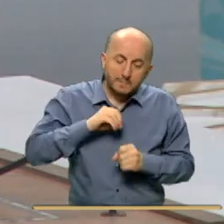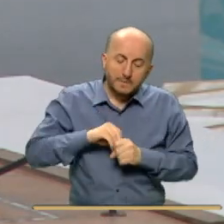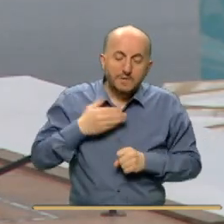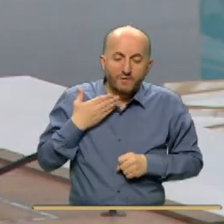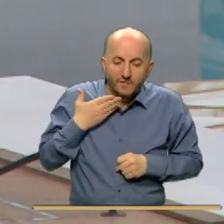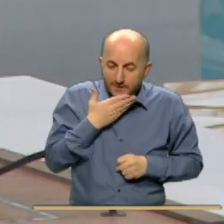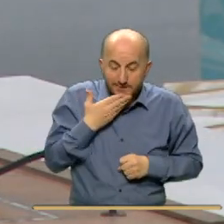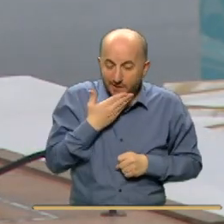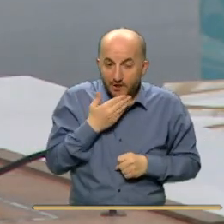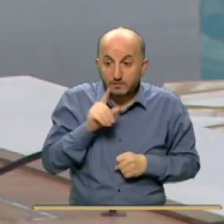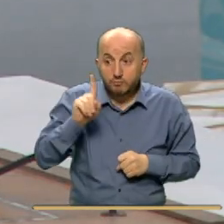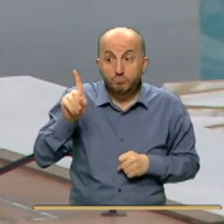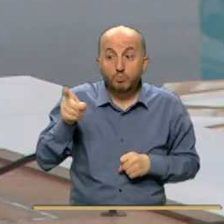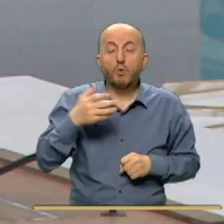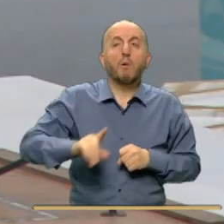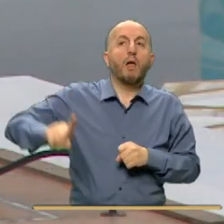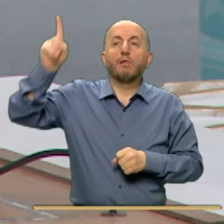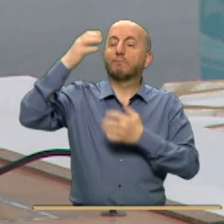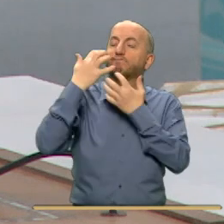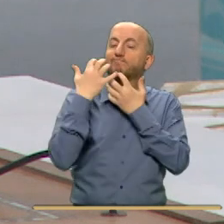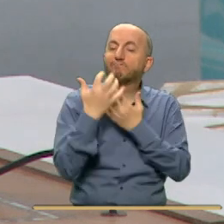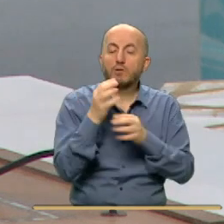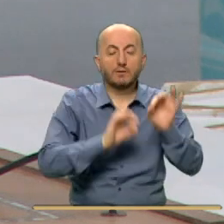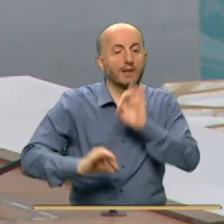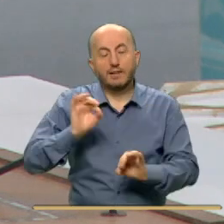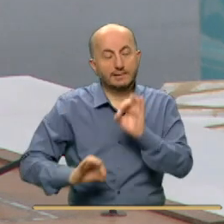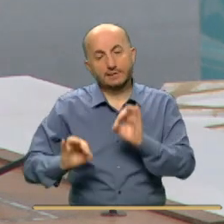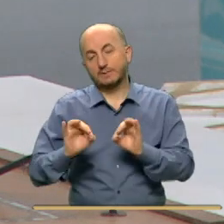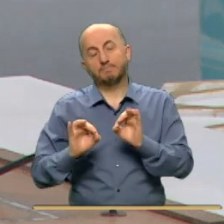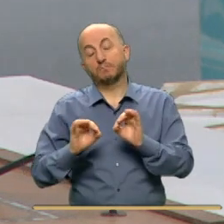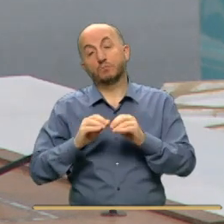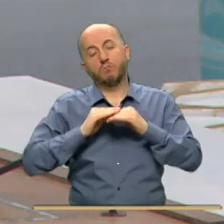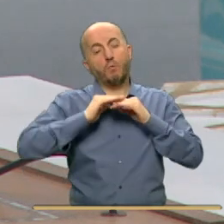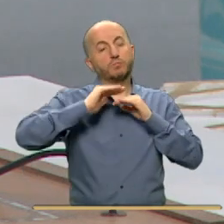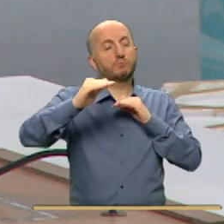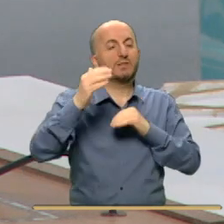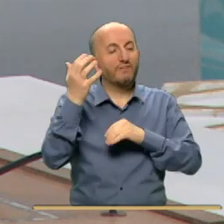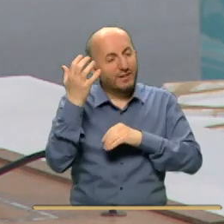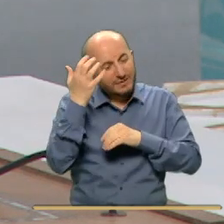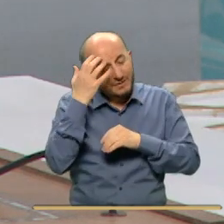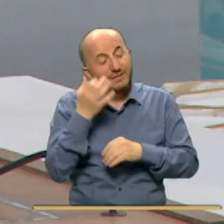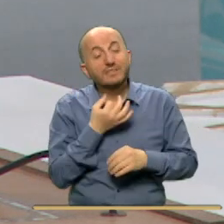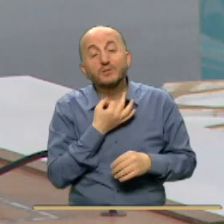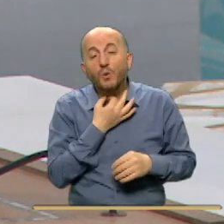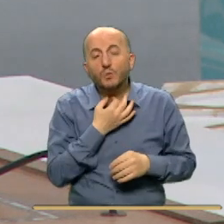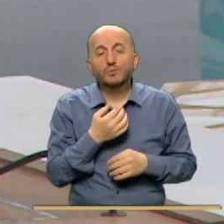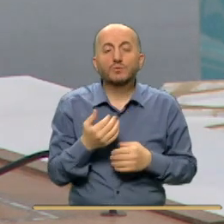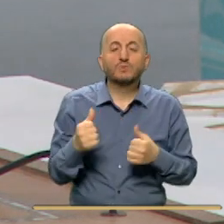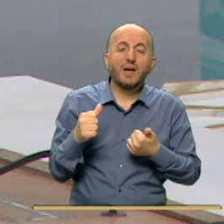fırsat, bulunmaz bir ilahi nimet olarak değerlendirip toplumdaki fakirlerin, yoksulluğun, dul